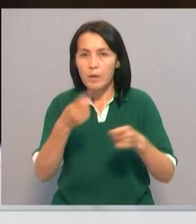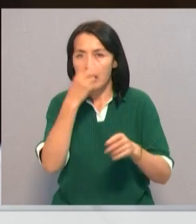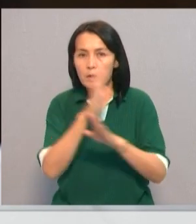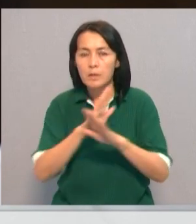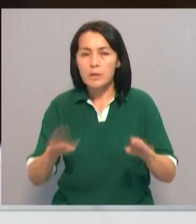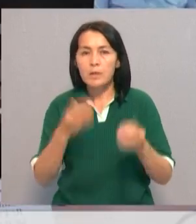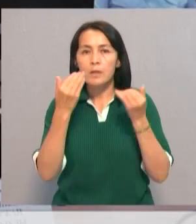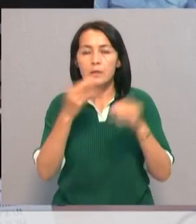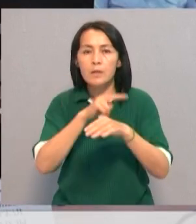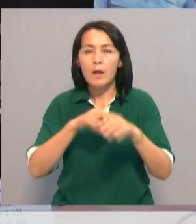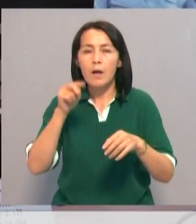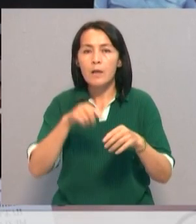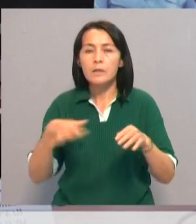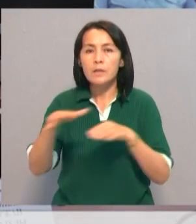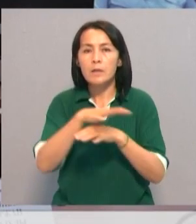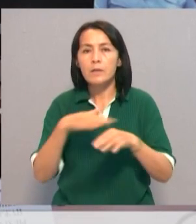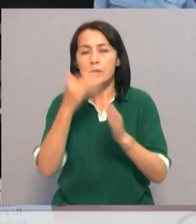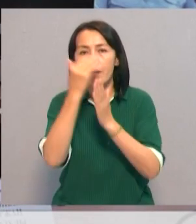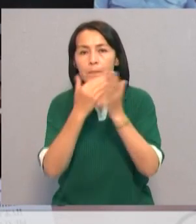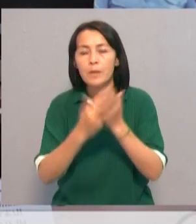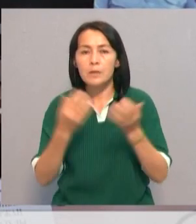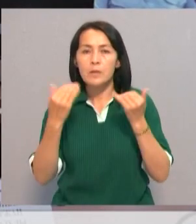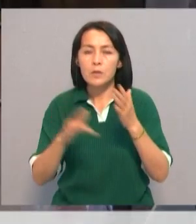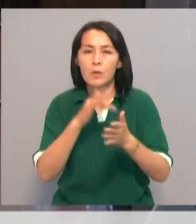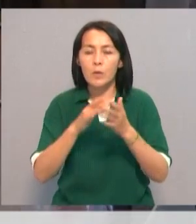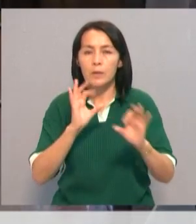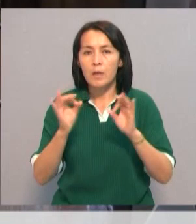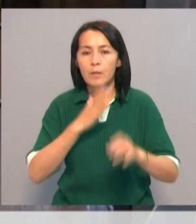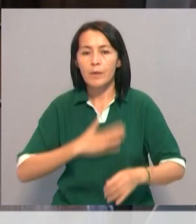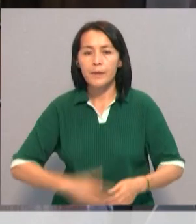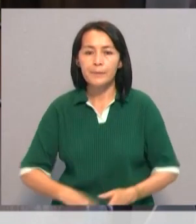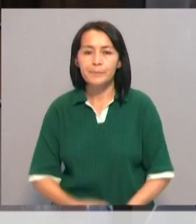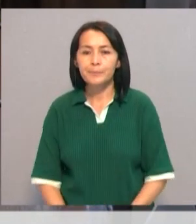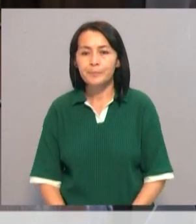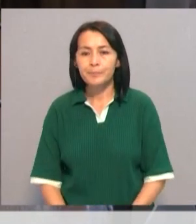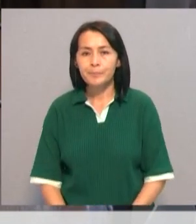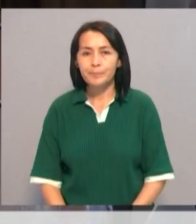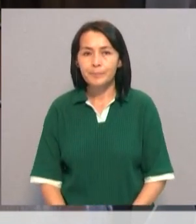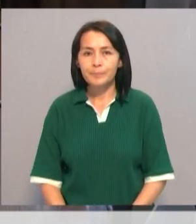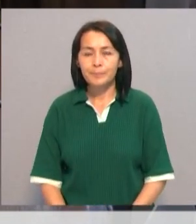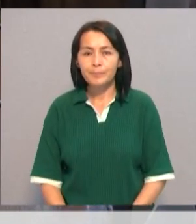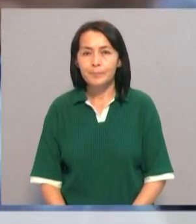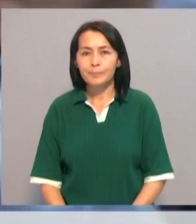Несмотря на нехватку полицейских, общественно-политическая ситуация в городе стабильная.